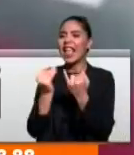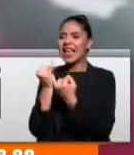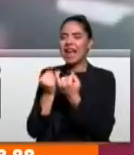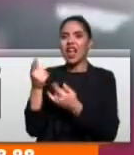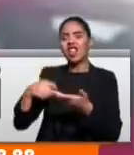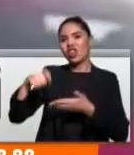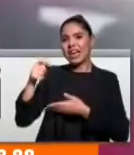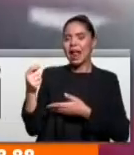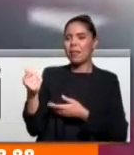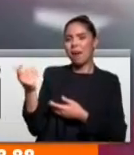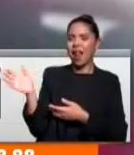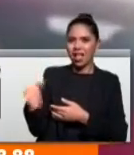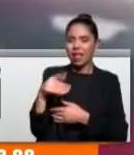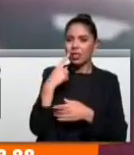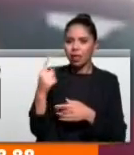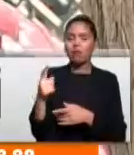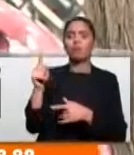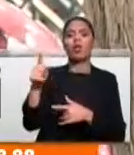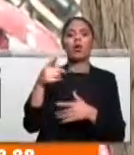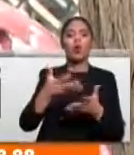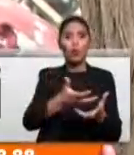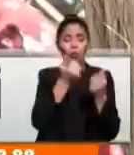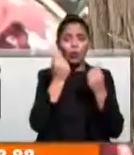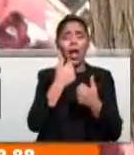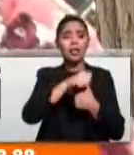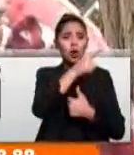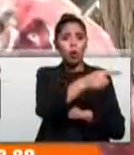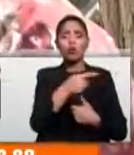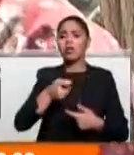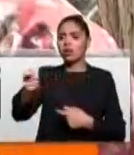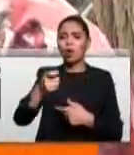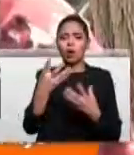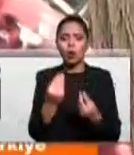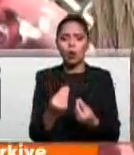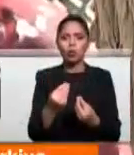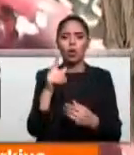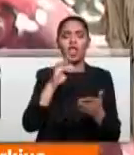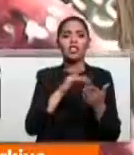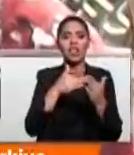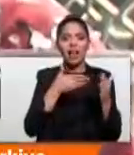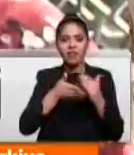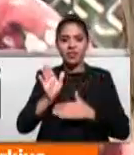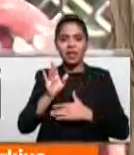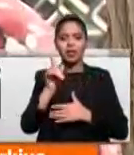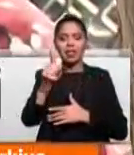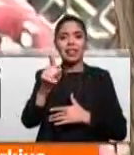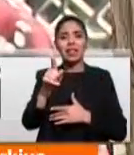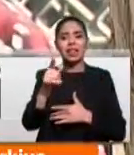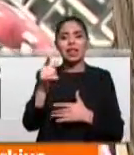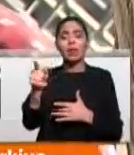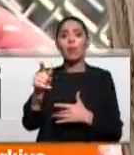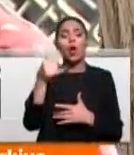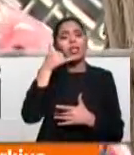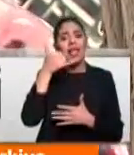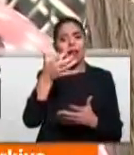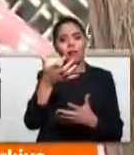Ama kurtardığı kocası katil oldu. Cezaevinden çıktığında kendisi de aynı zamanda direkt gidip sana telefon alıyor.